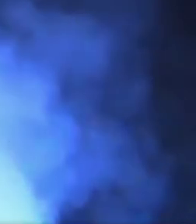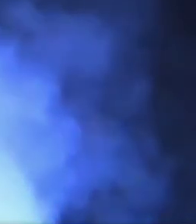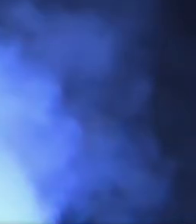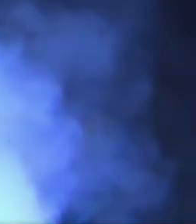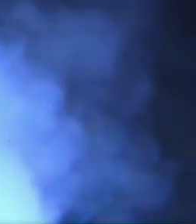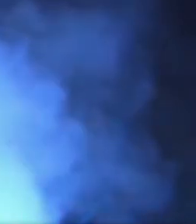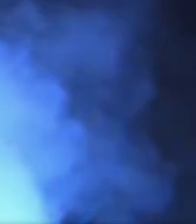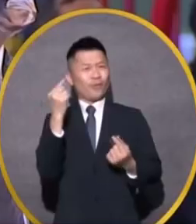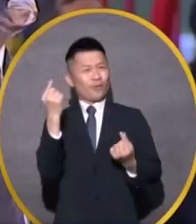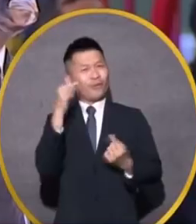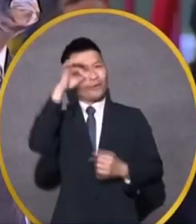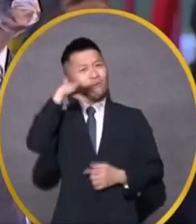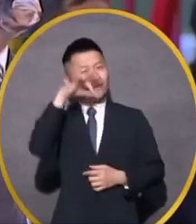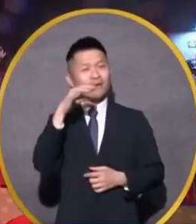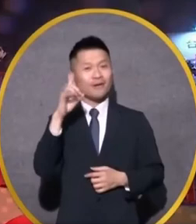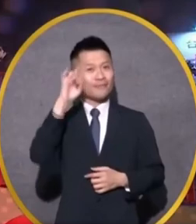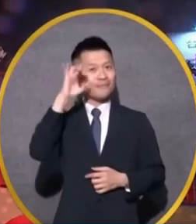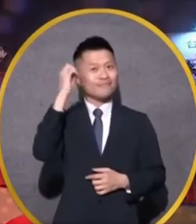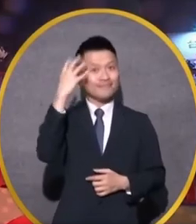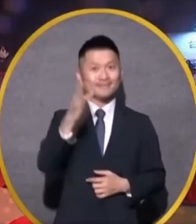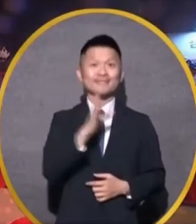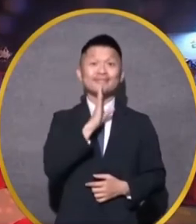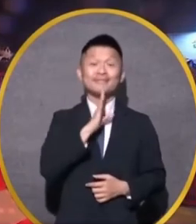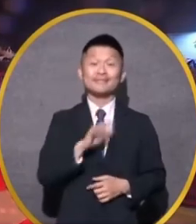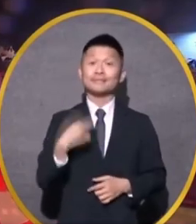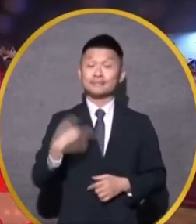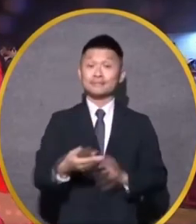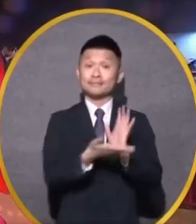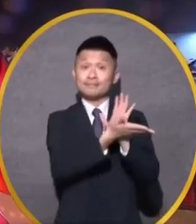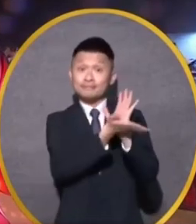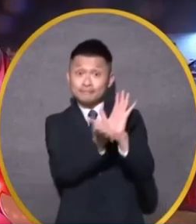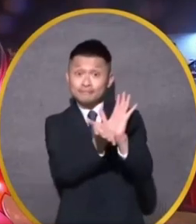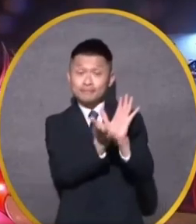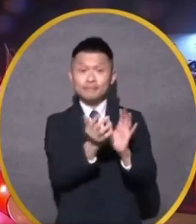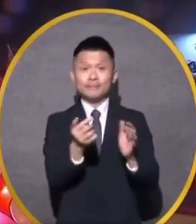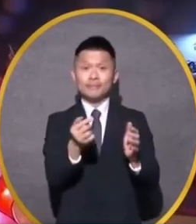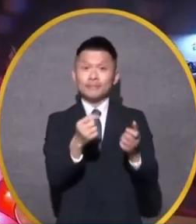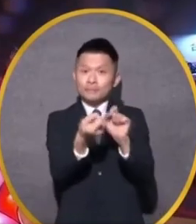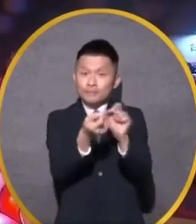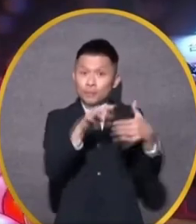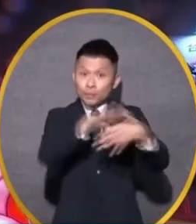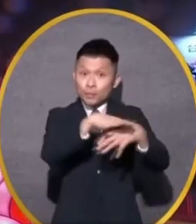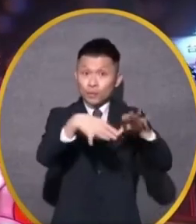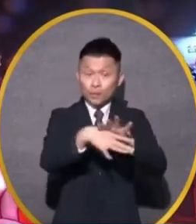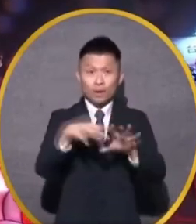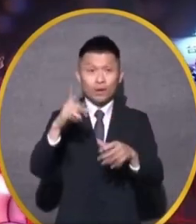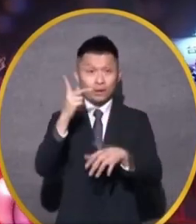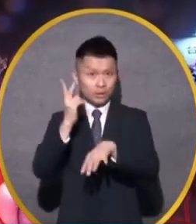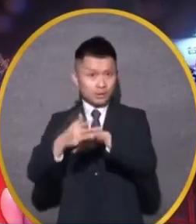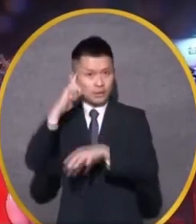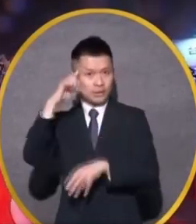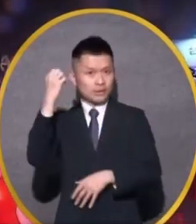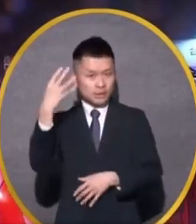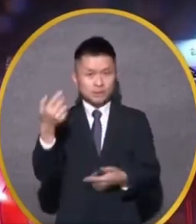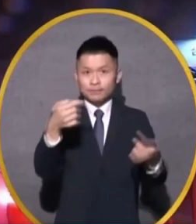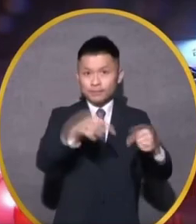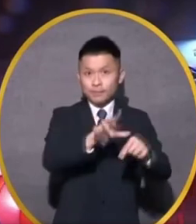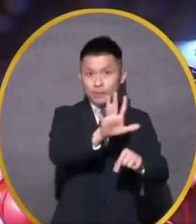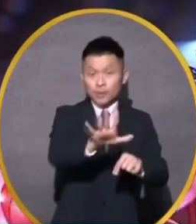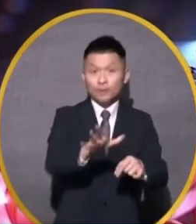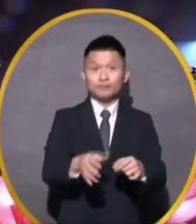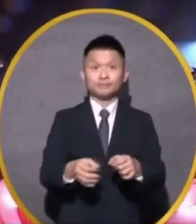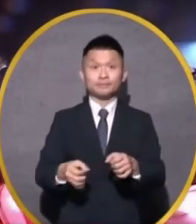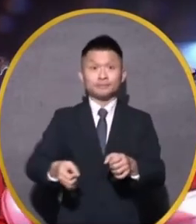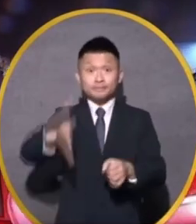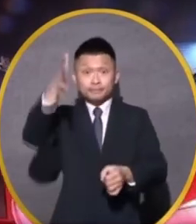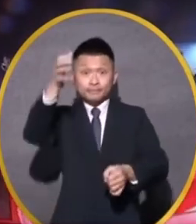意。那么这次的展出也结合了在地文化和创新科技，许多城市的建筑